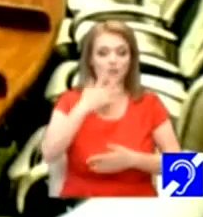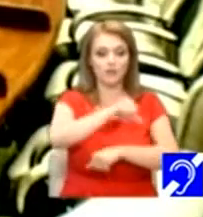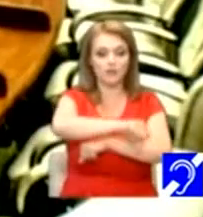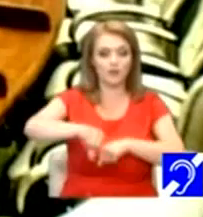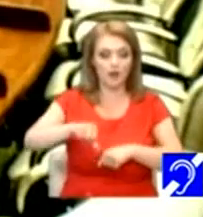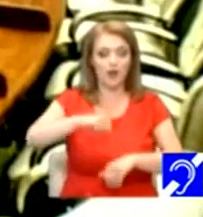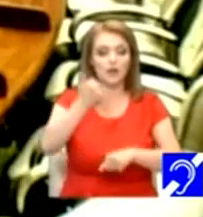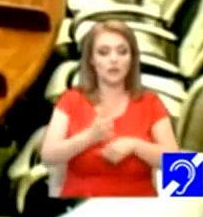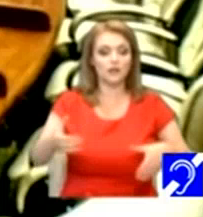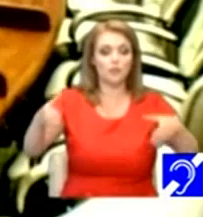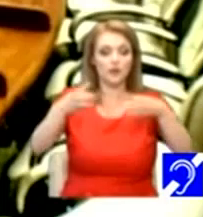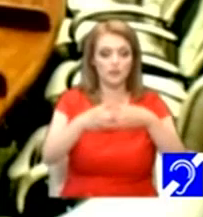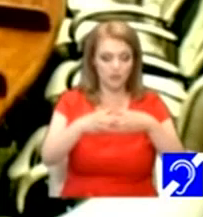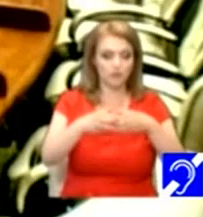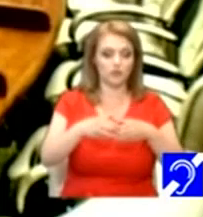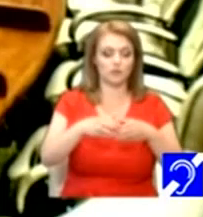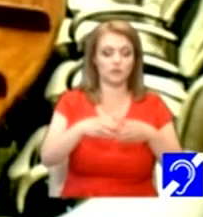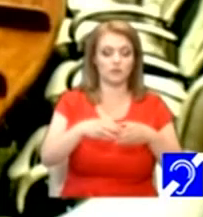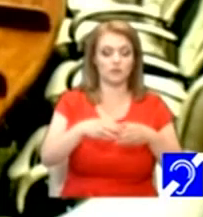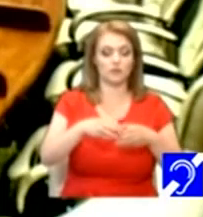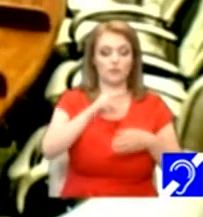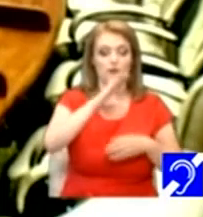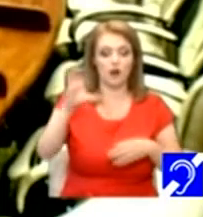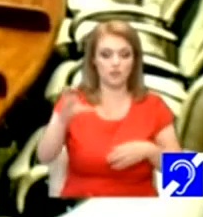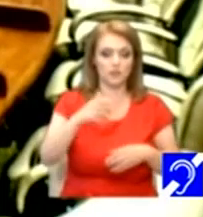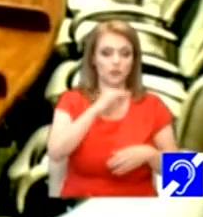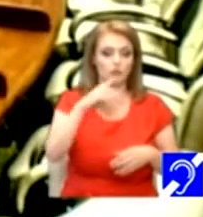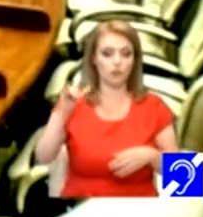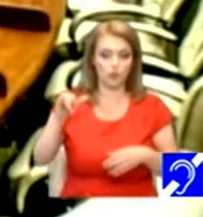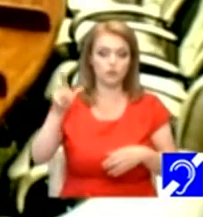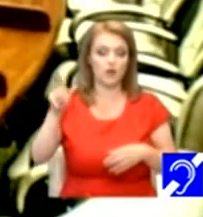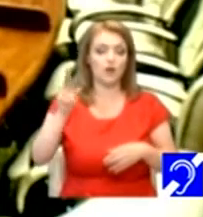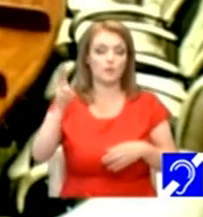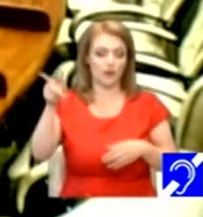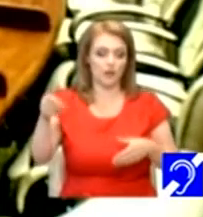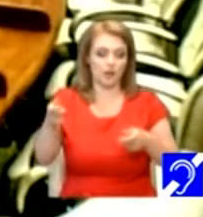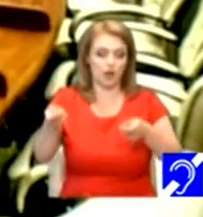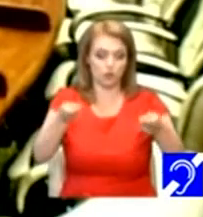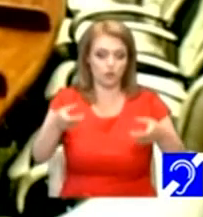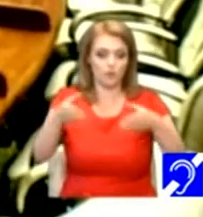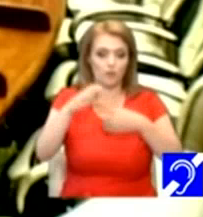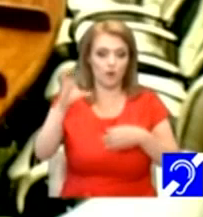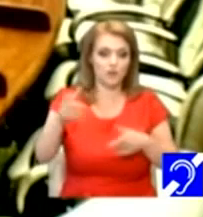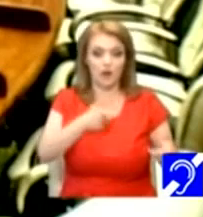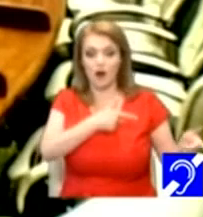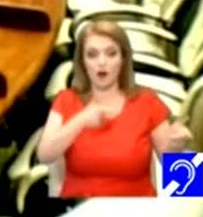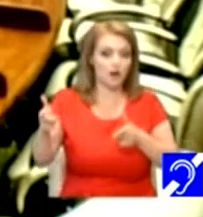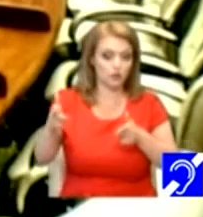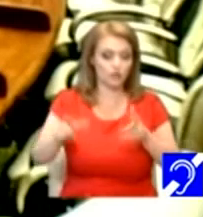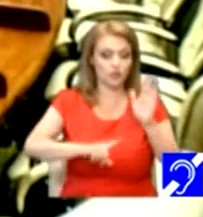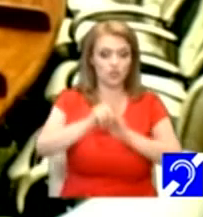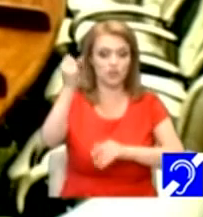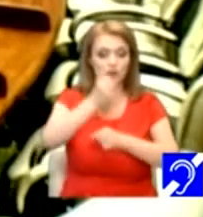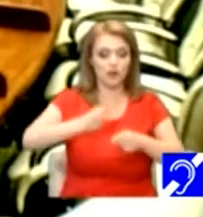Liderul Partidului Acțiune și Solidaritate, Igor Grosu, spune că formațiunea pe care o conduce este gata să-și asume guvernarea imediat